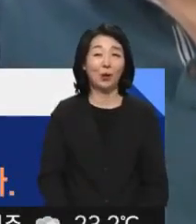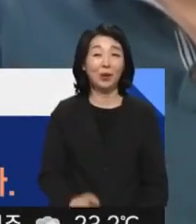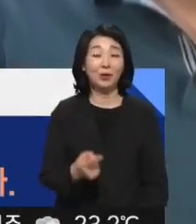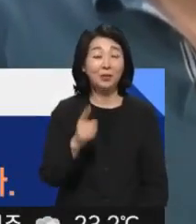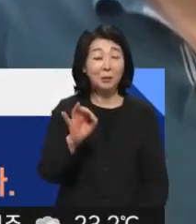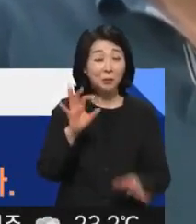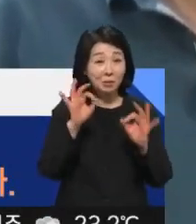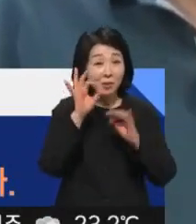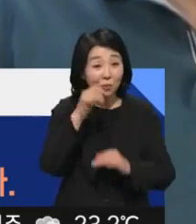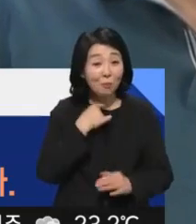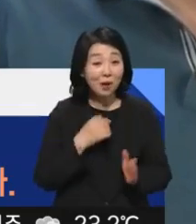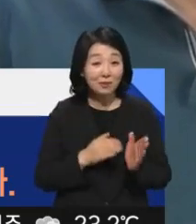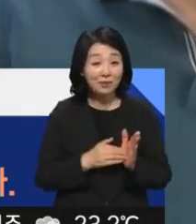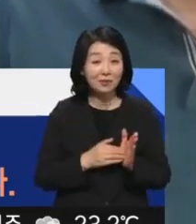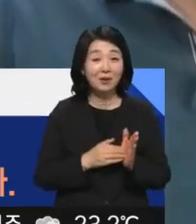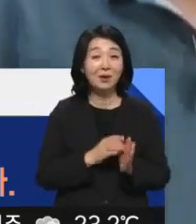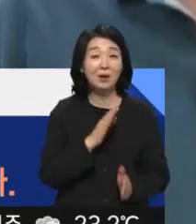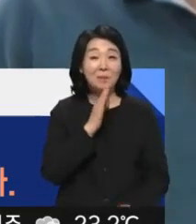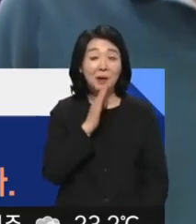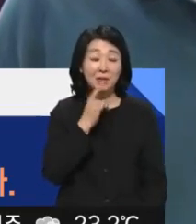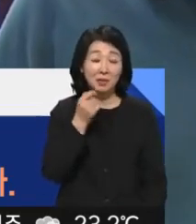그래서 많이 보던 건데.